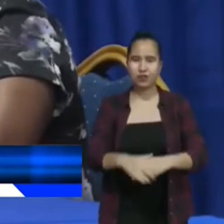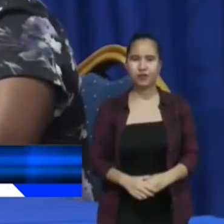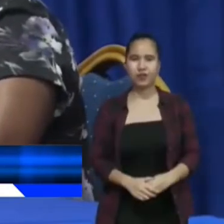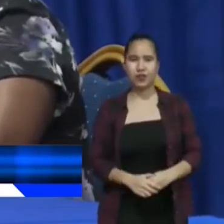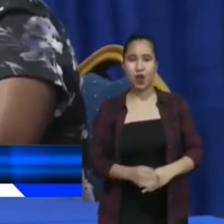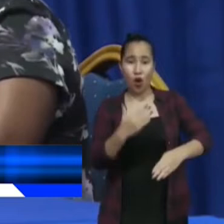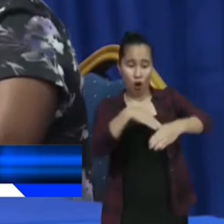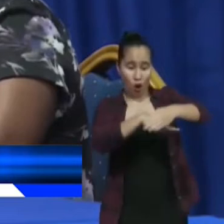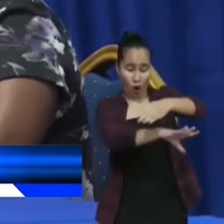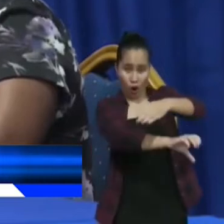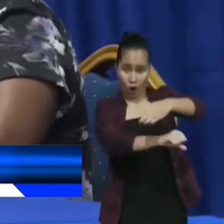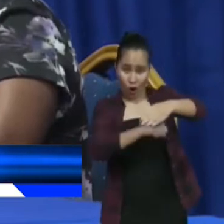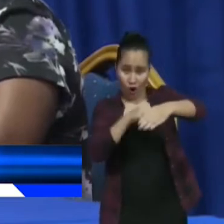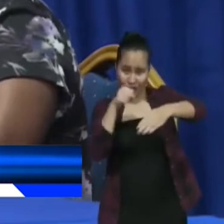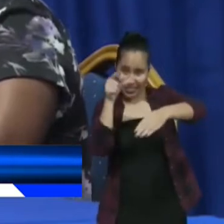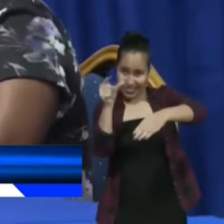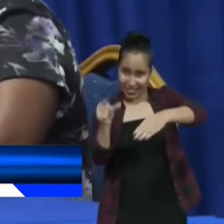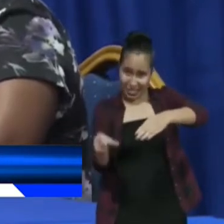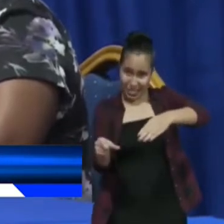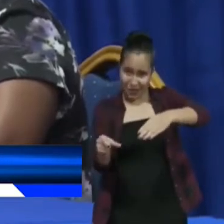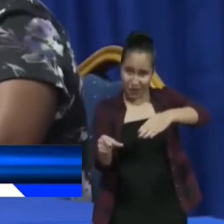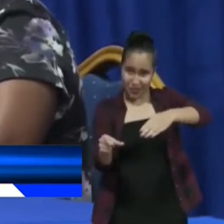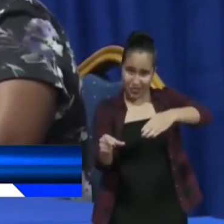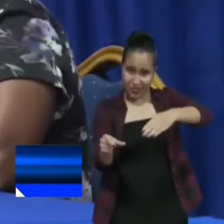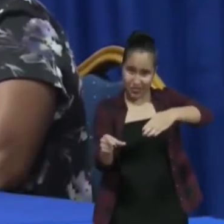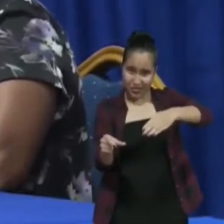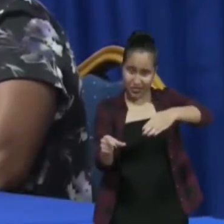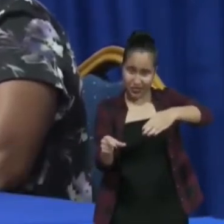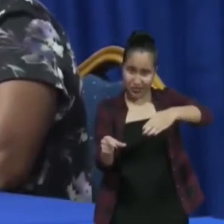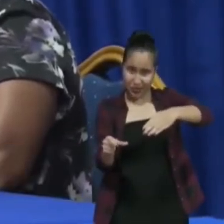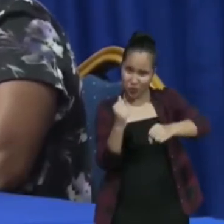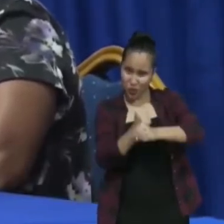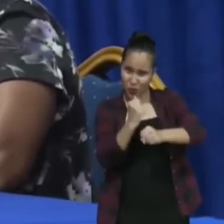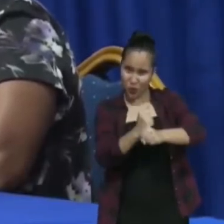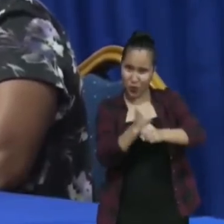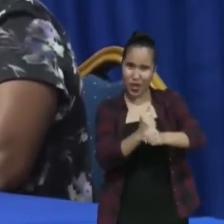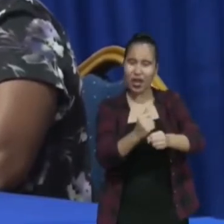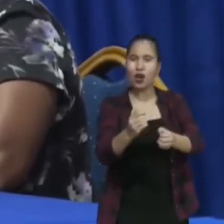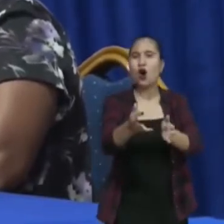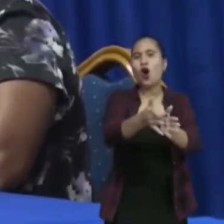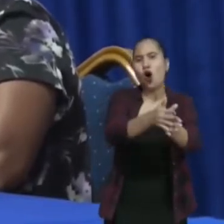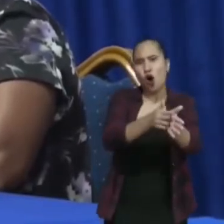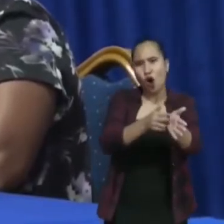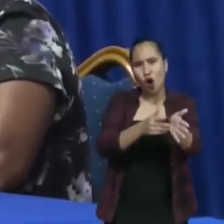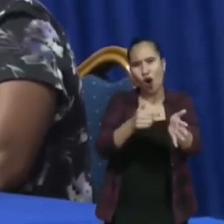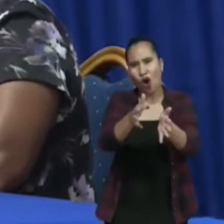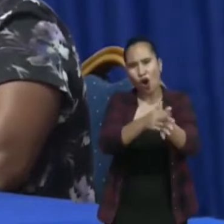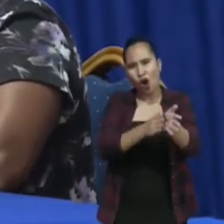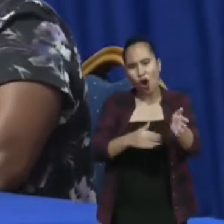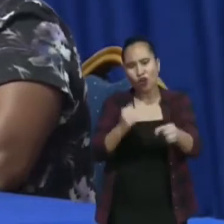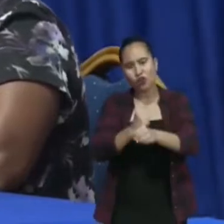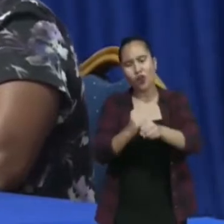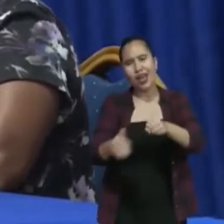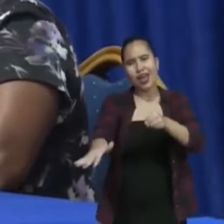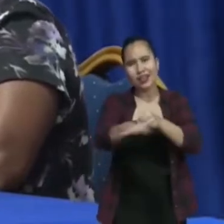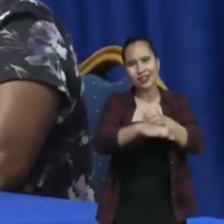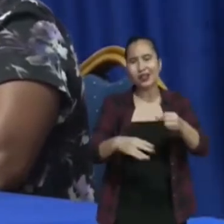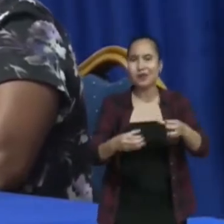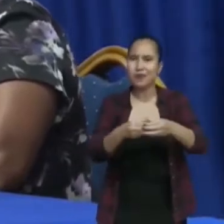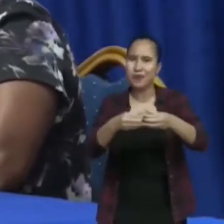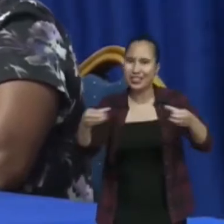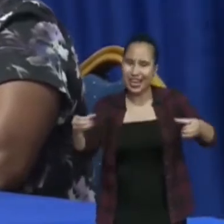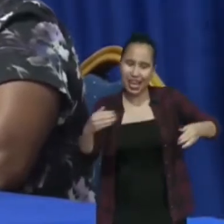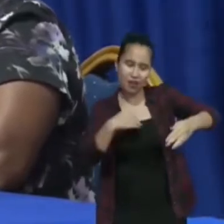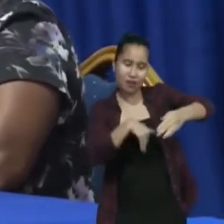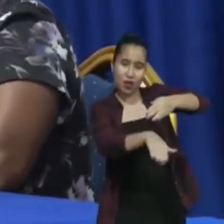Ondernemers die zaken te doen hebben in het binnenland, mensen met goudconcessies, houtconcessies, mensen die bedrijven